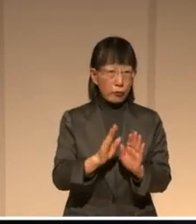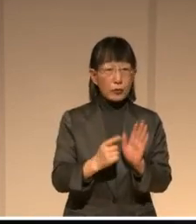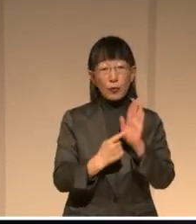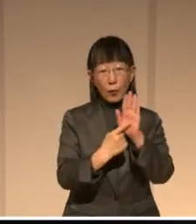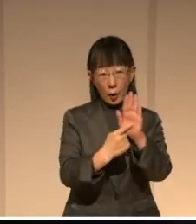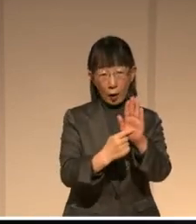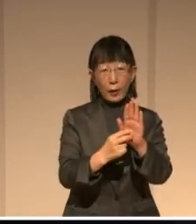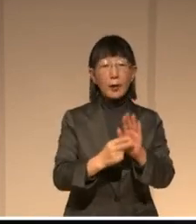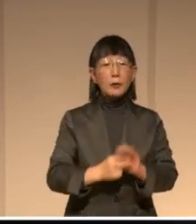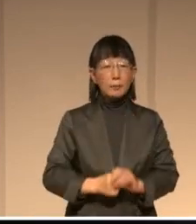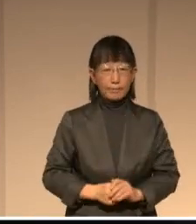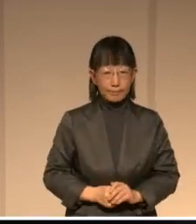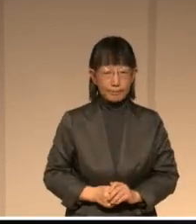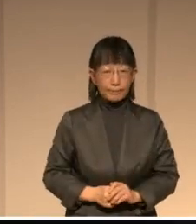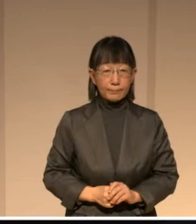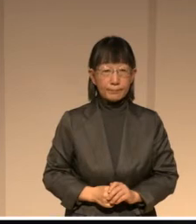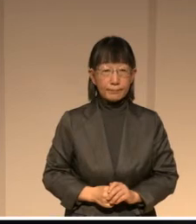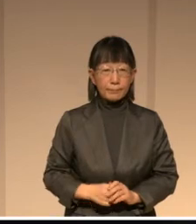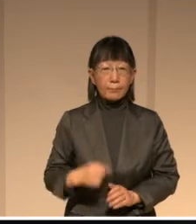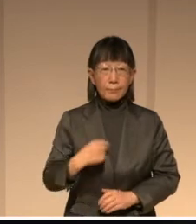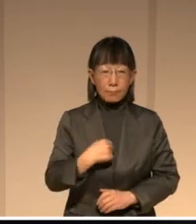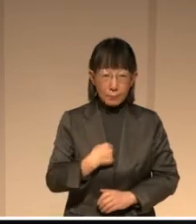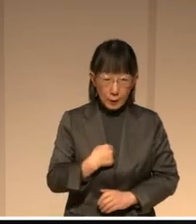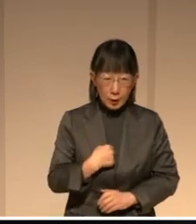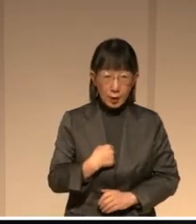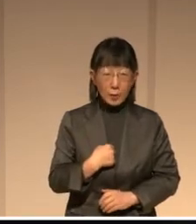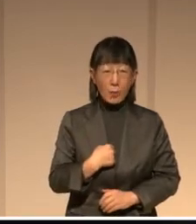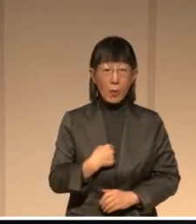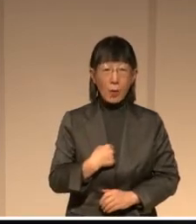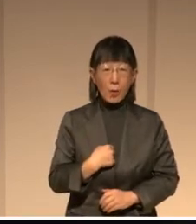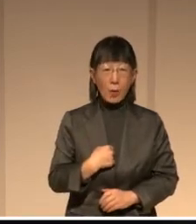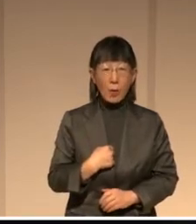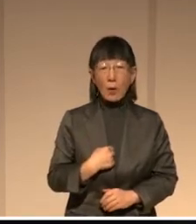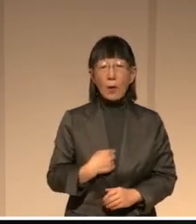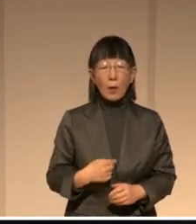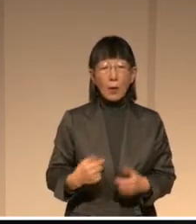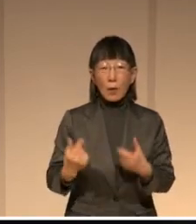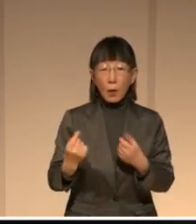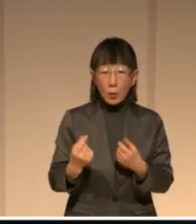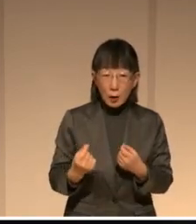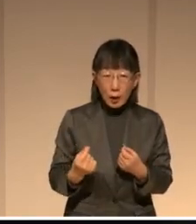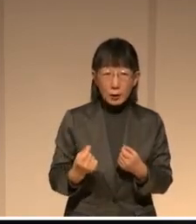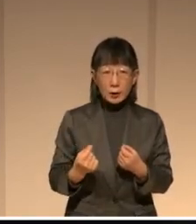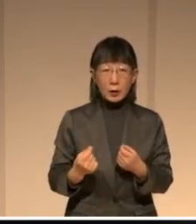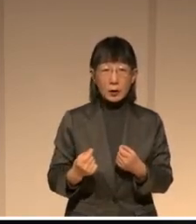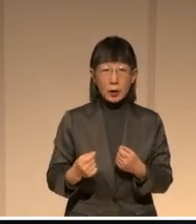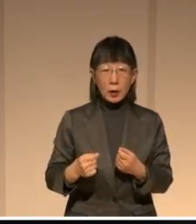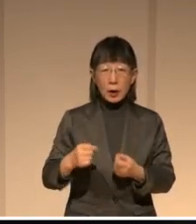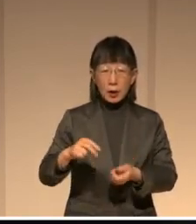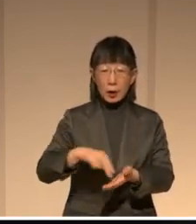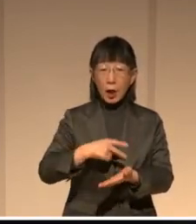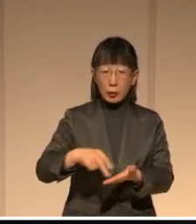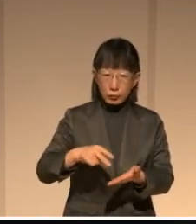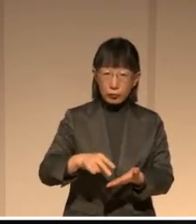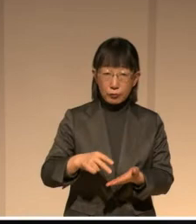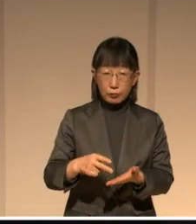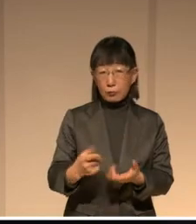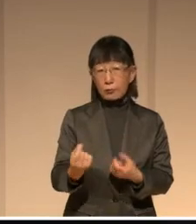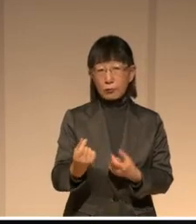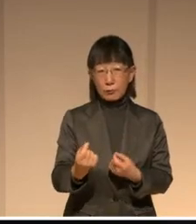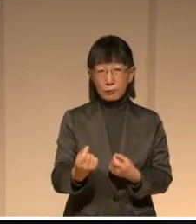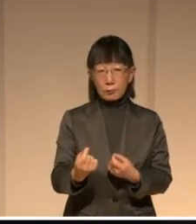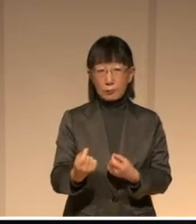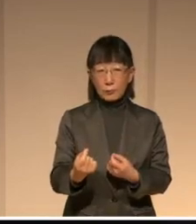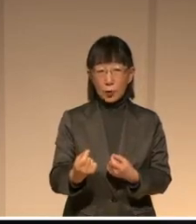くじシニアの次途中同じ曲が2回かかって同じ振り付けをするんですけど車椅子の上で